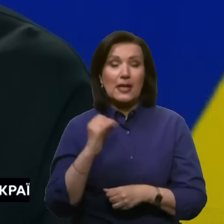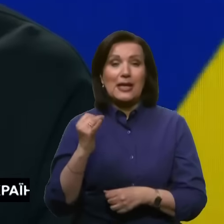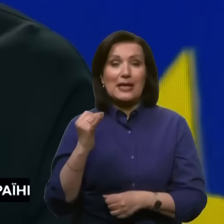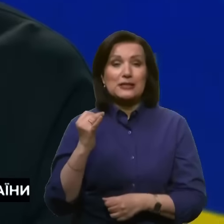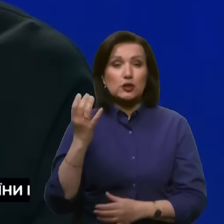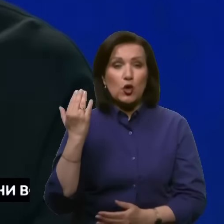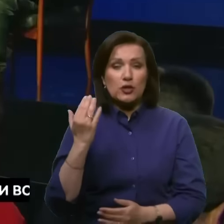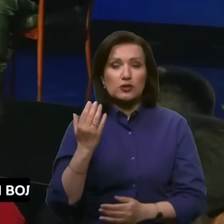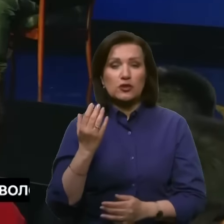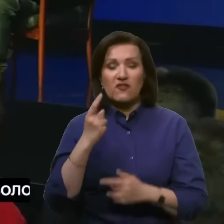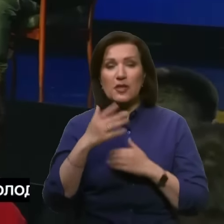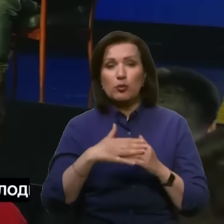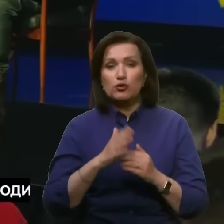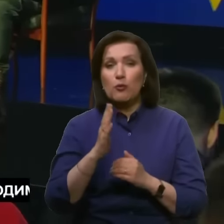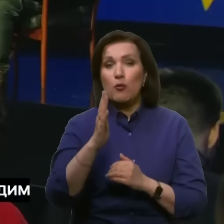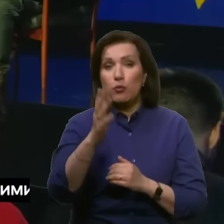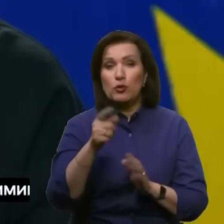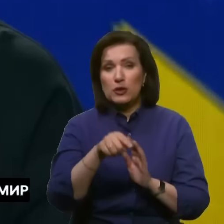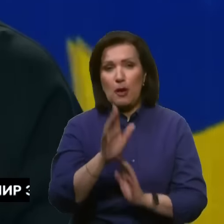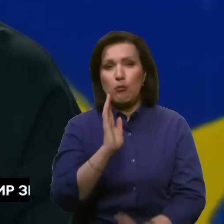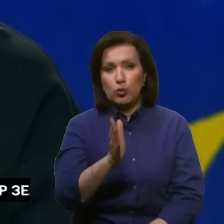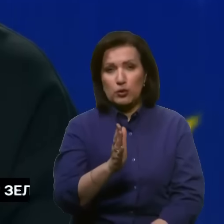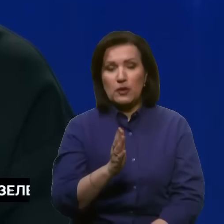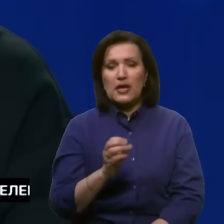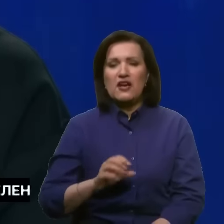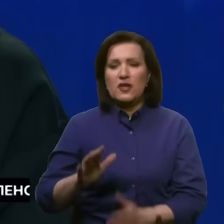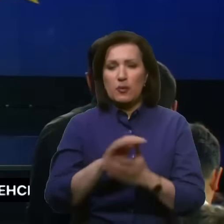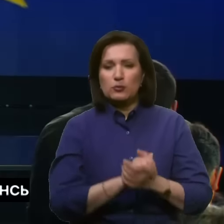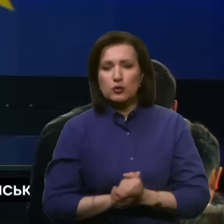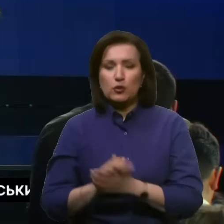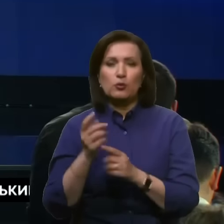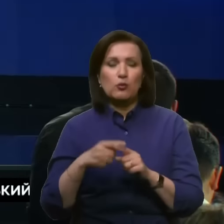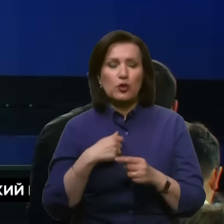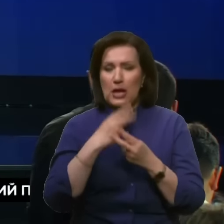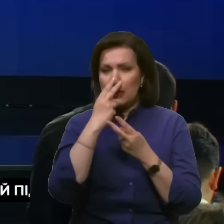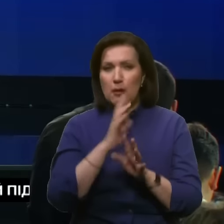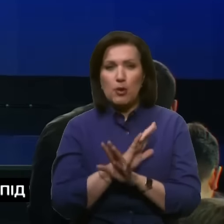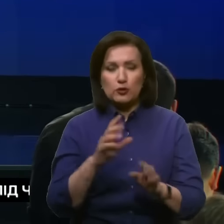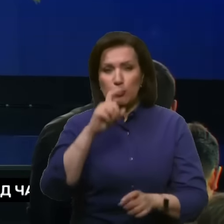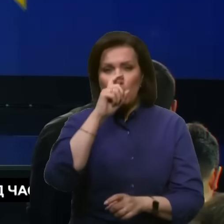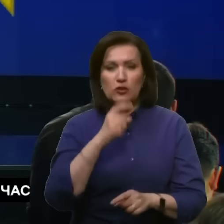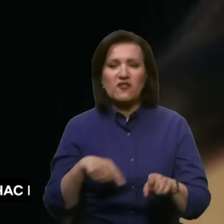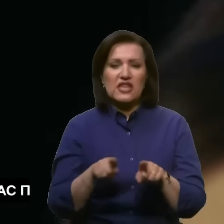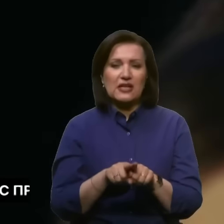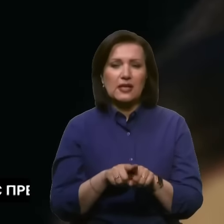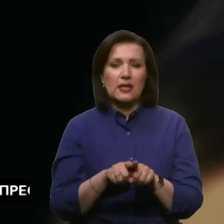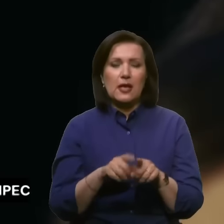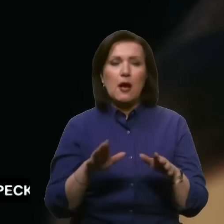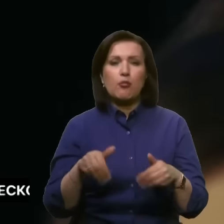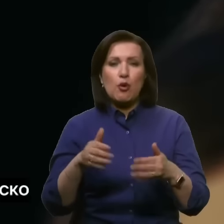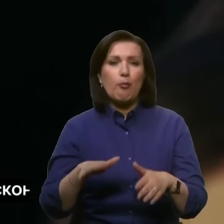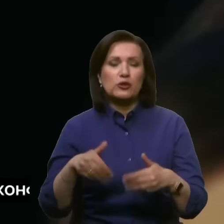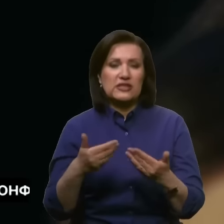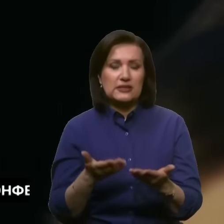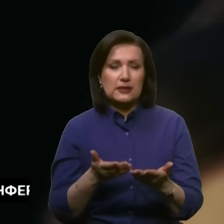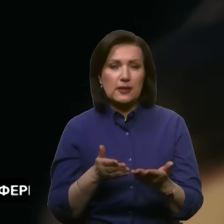історично в найближчому майбутньому там будемо, в Європейському Союзі. Тому я не бачу поганого в таких